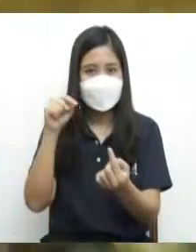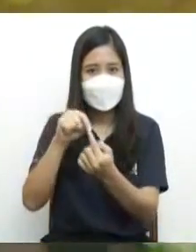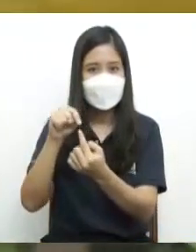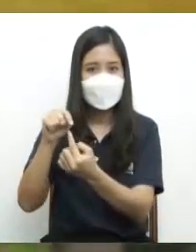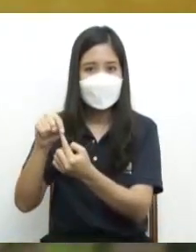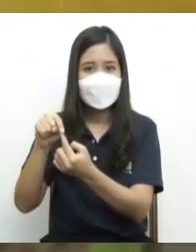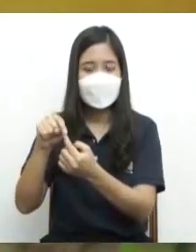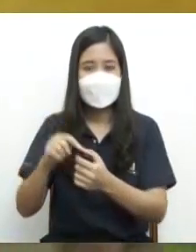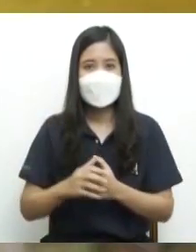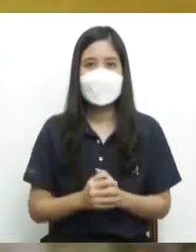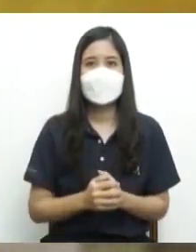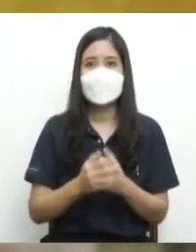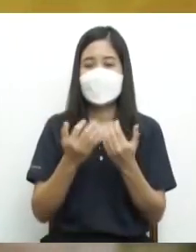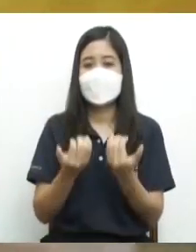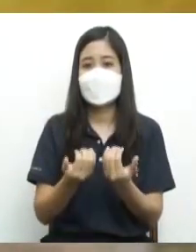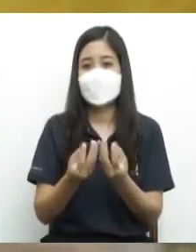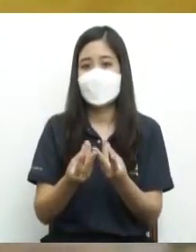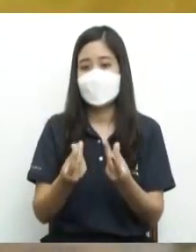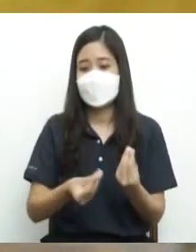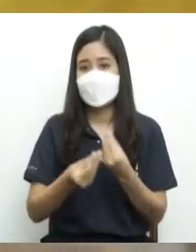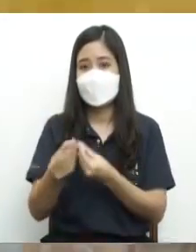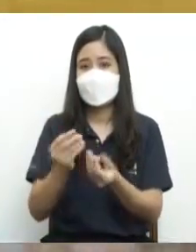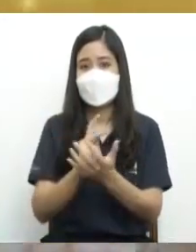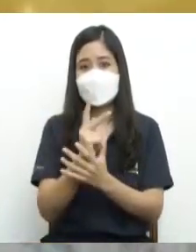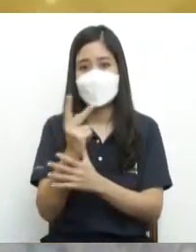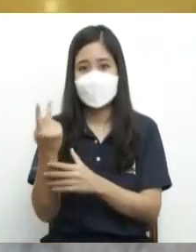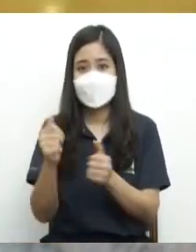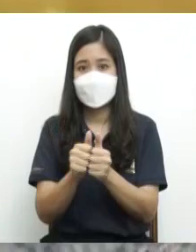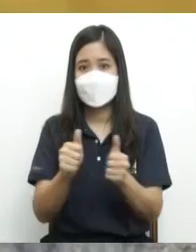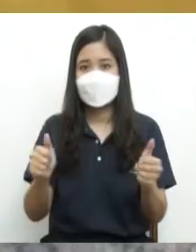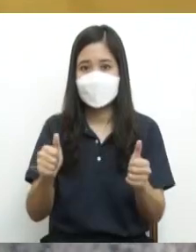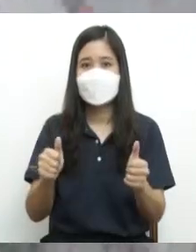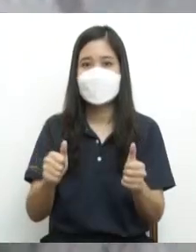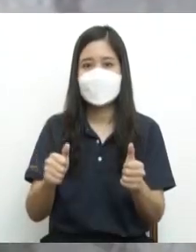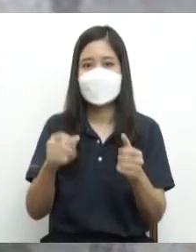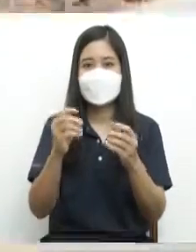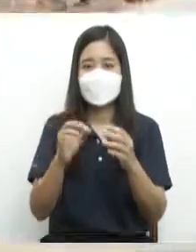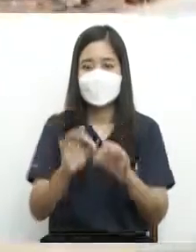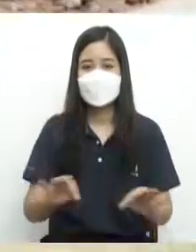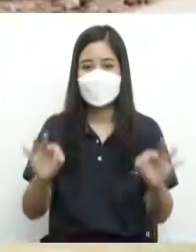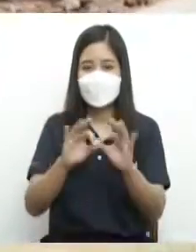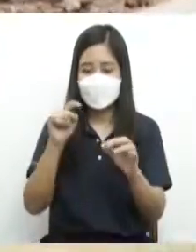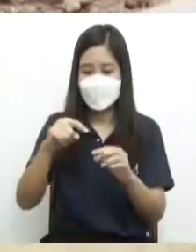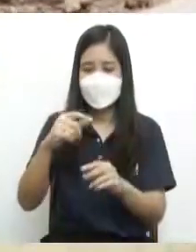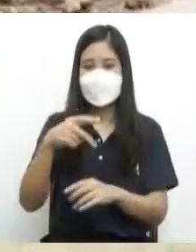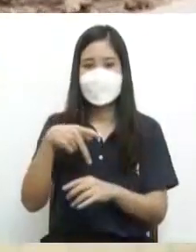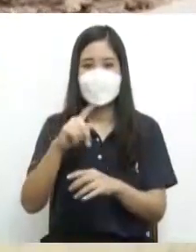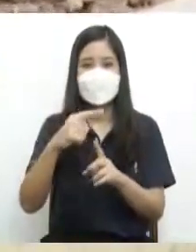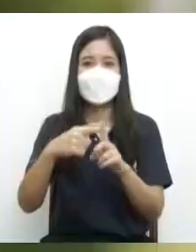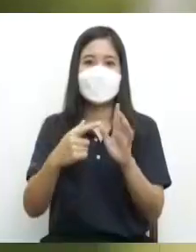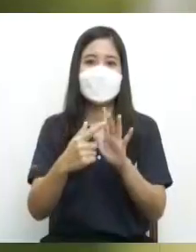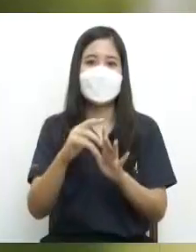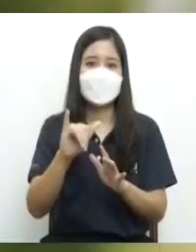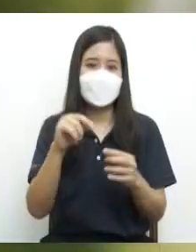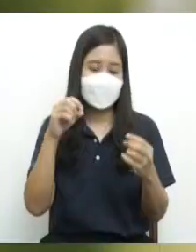ดินเมื่อมีการปรับปรุงบำรุงให้สามารถปลูกพืชได้ดีแล้วพืชยังต้องการอาหารเสริมที่เรียกว่าปุ๋ยเพื่อนำไปเพิ่มประสิทธิภาพในการผ